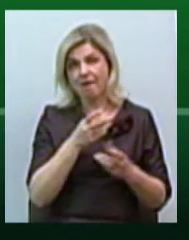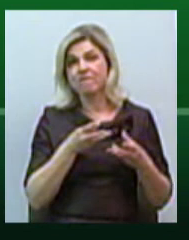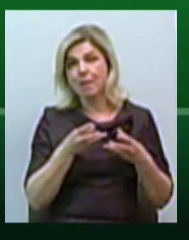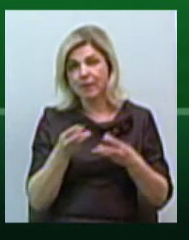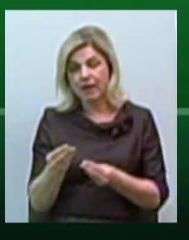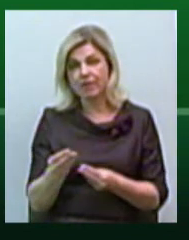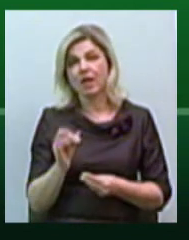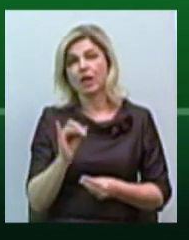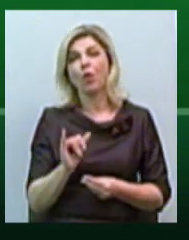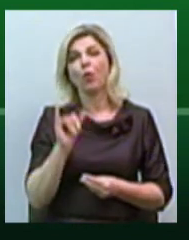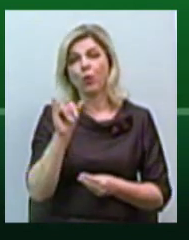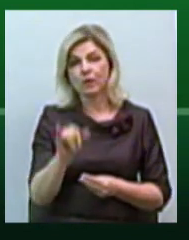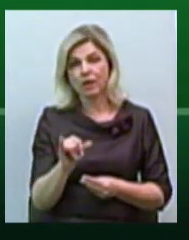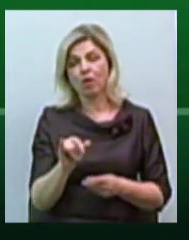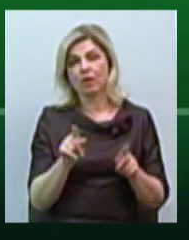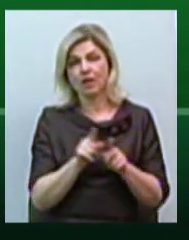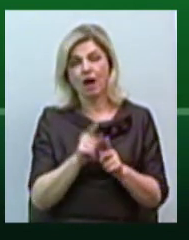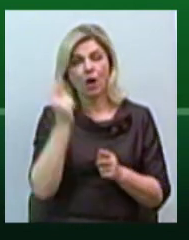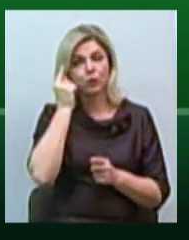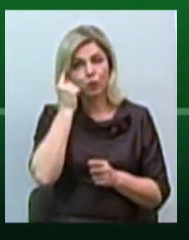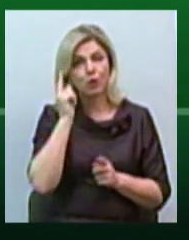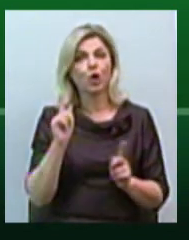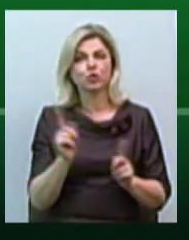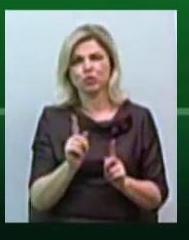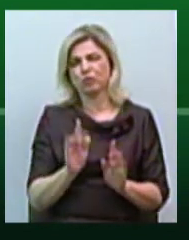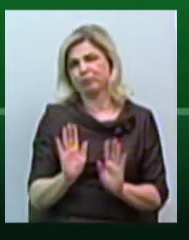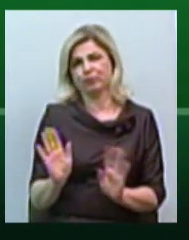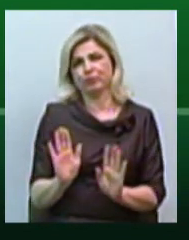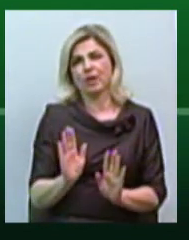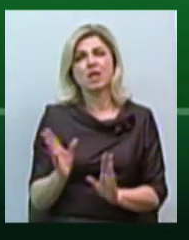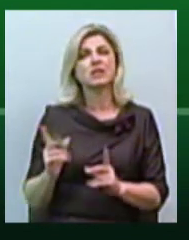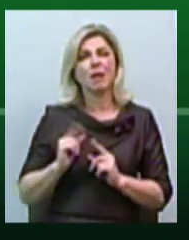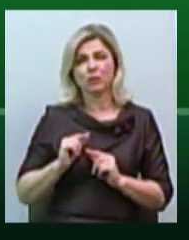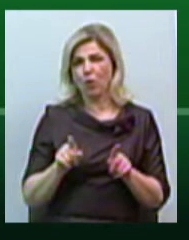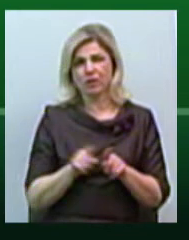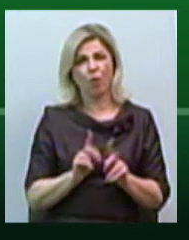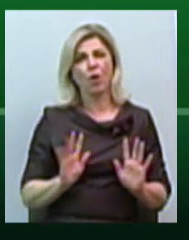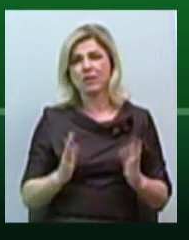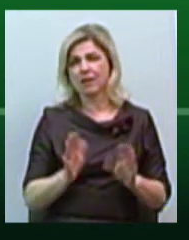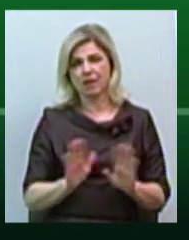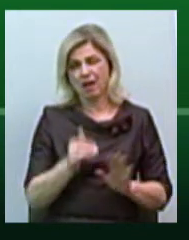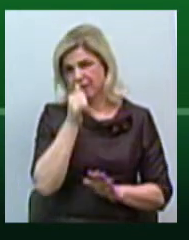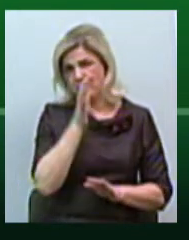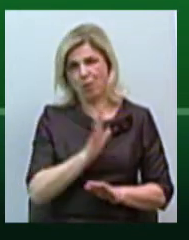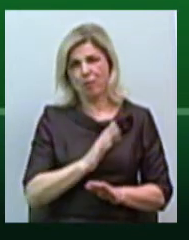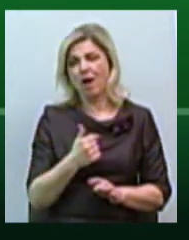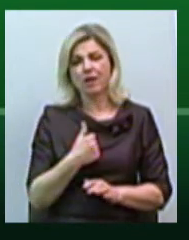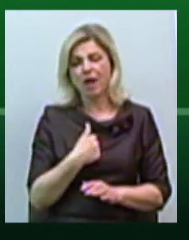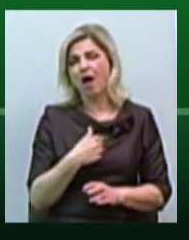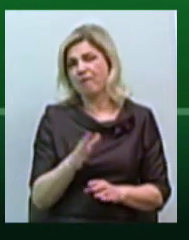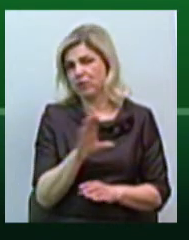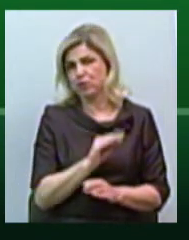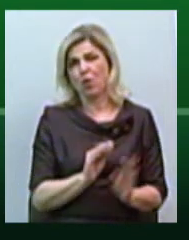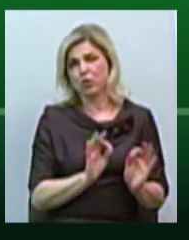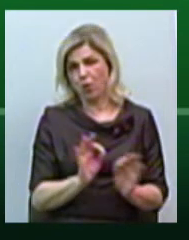і в неї постійно така думка присутня, що та ні, зі мною такого не трапиться, такого не може бути, я від усього убезпечений, все